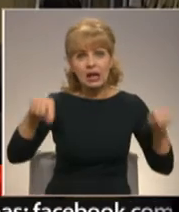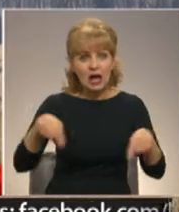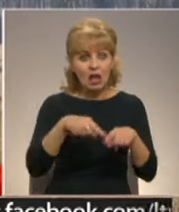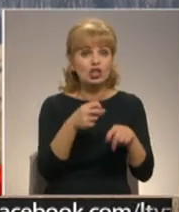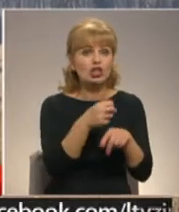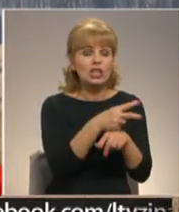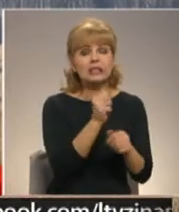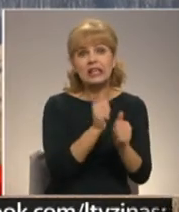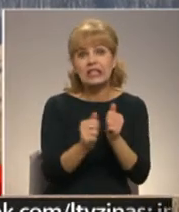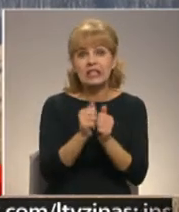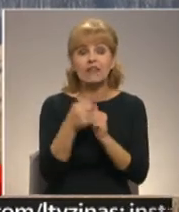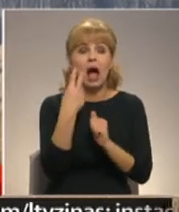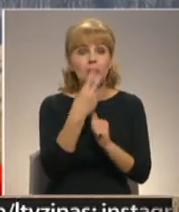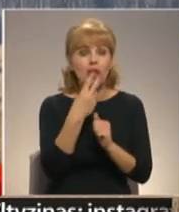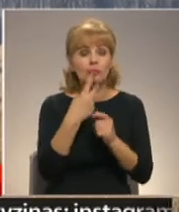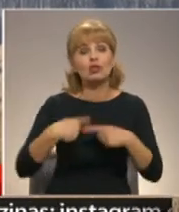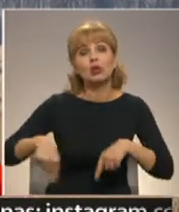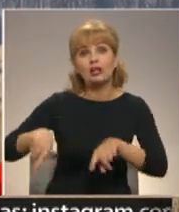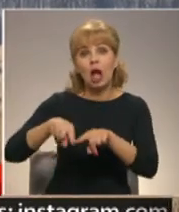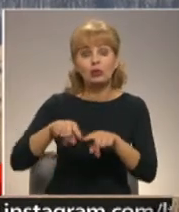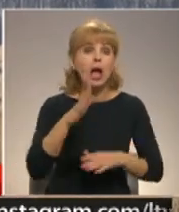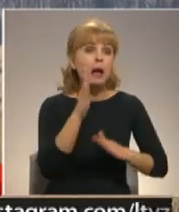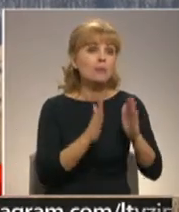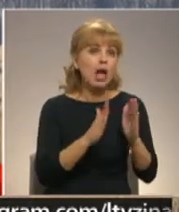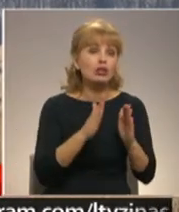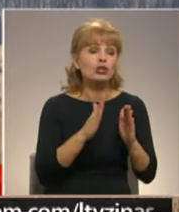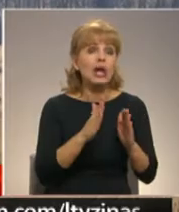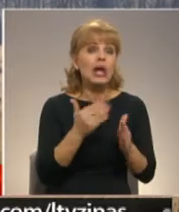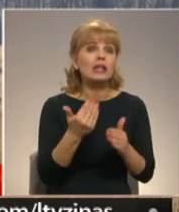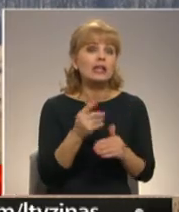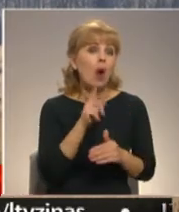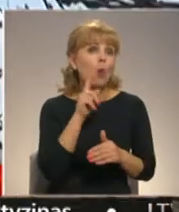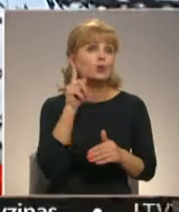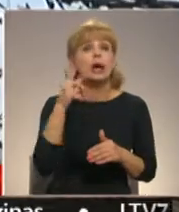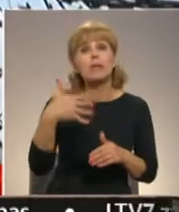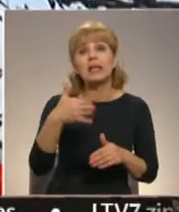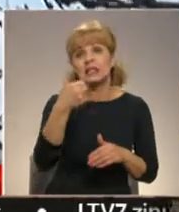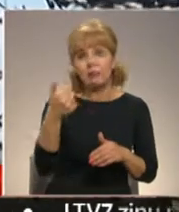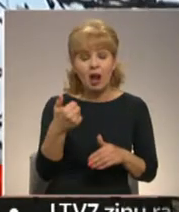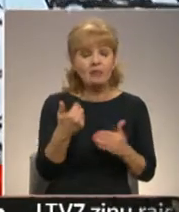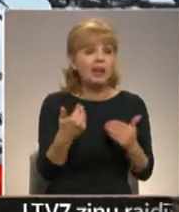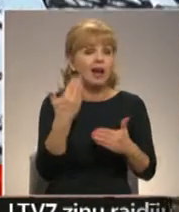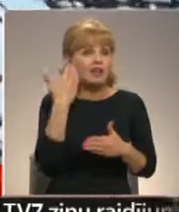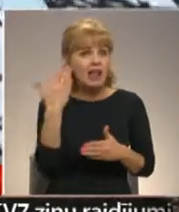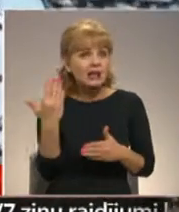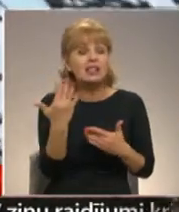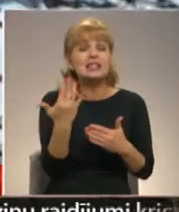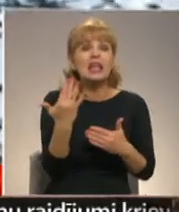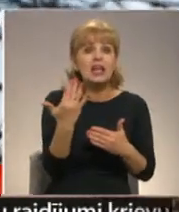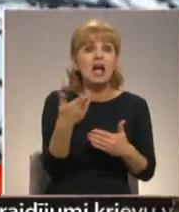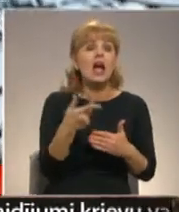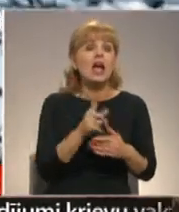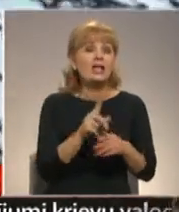izslēgtas intensīvi apsaimniekotās teritorijas un meži, kas jau nāk par 50 gadiem. Šobrīd gan nav zināms konkrēts skaits, cik